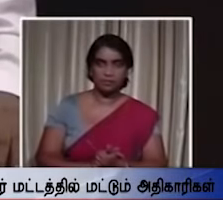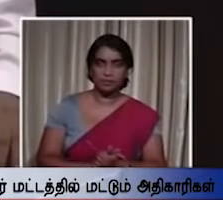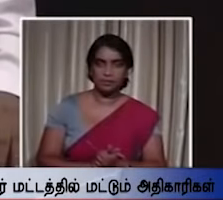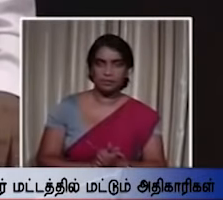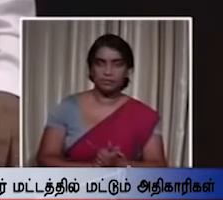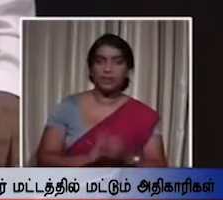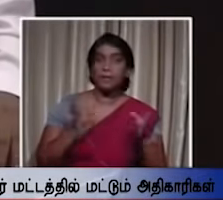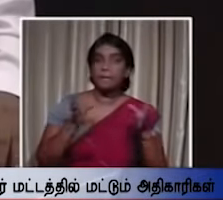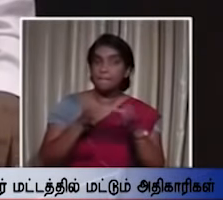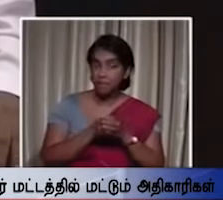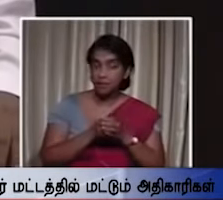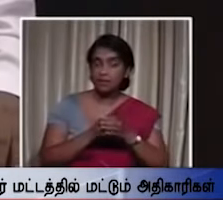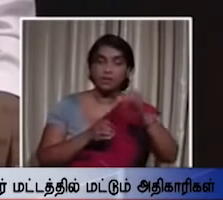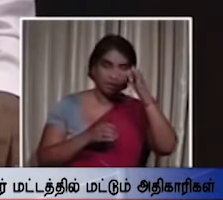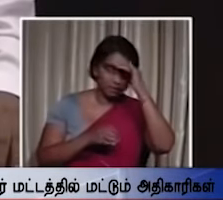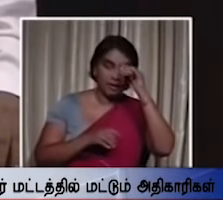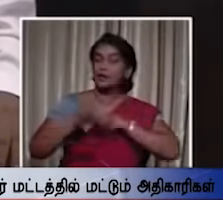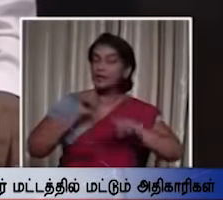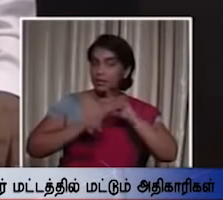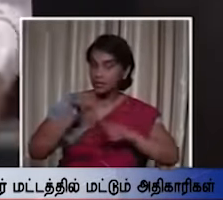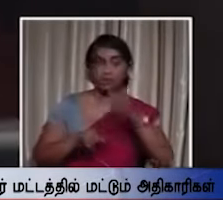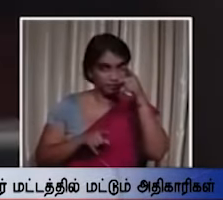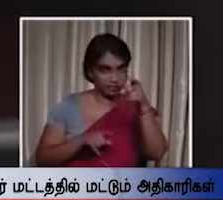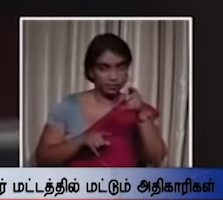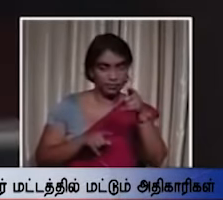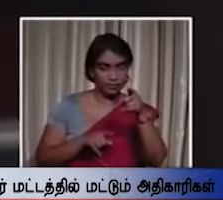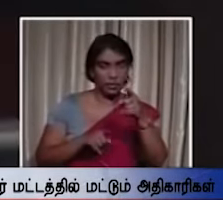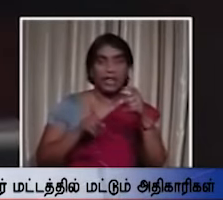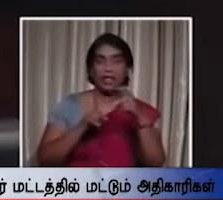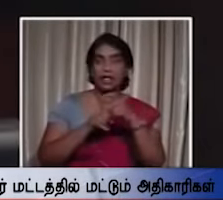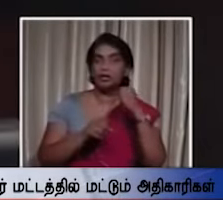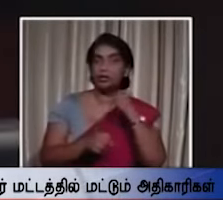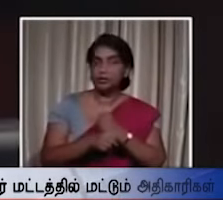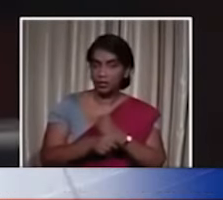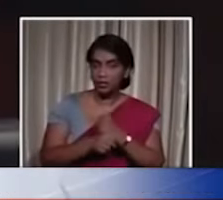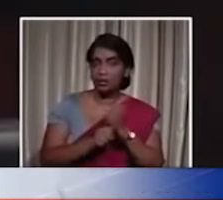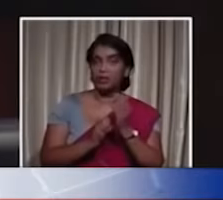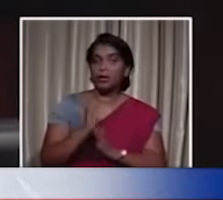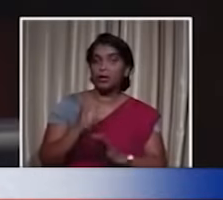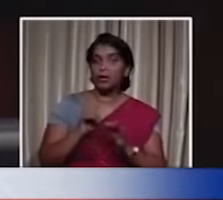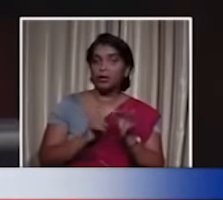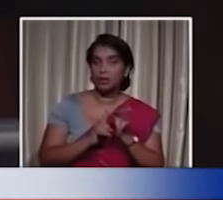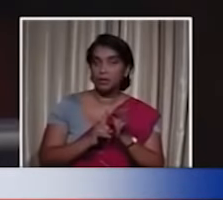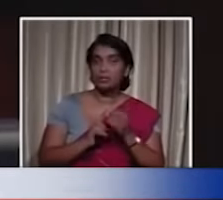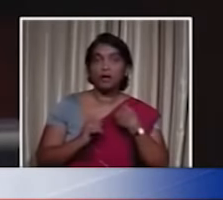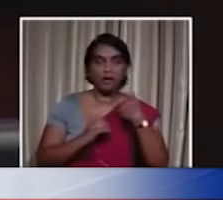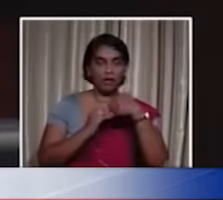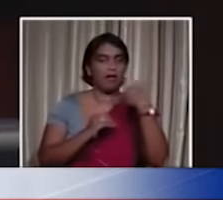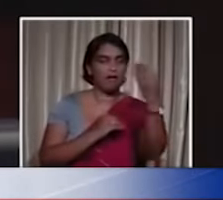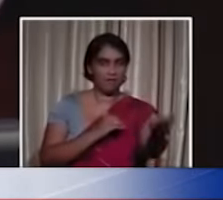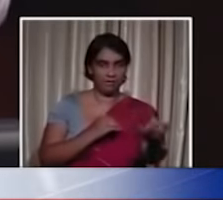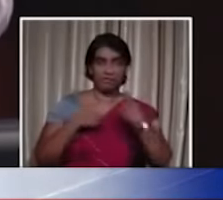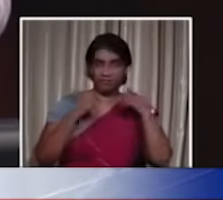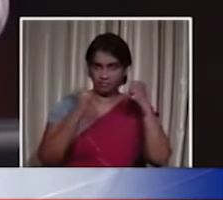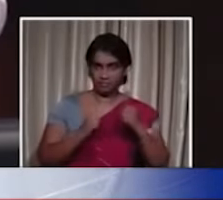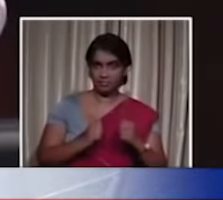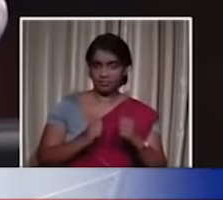கட்சித் தலைவர்களின் சந்திப்பில் நீங்கள் கூறும் போது எனக்கு முன்னால் தினேஷ் குணவர்த்தனை இருந்தார். அந்த சந்திப்பில் அவ்வாறு கூறிவிட்டு தற்போது இல்லை